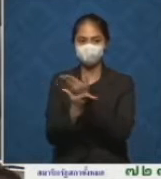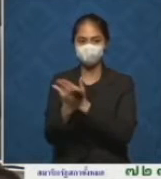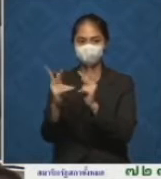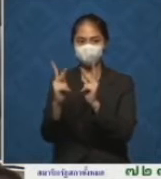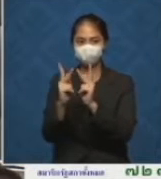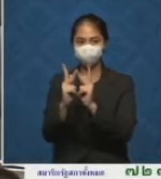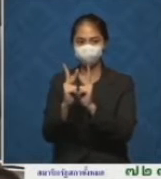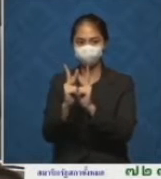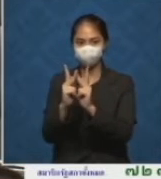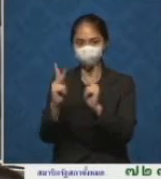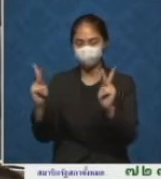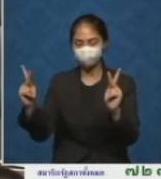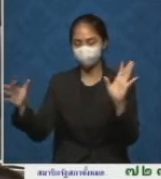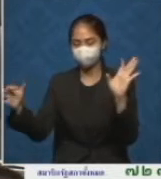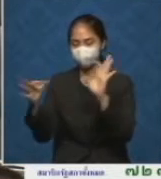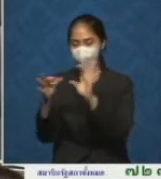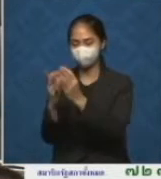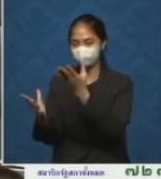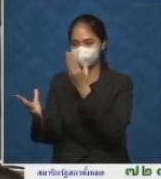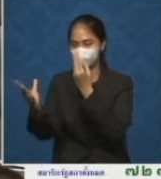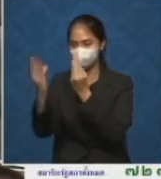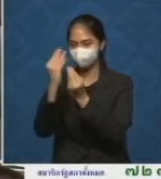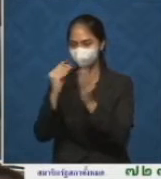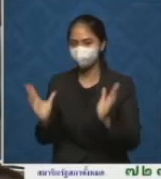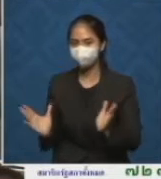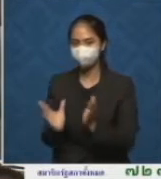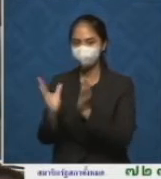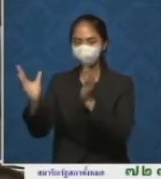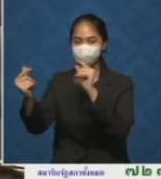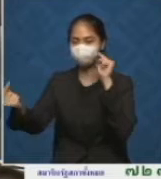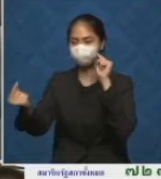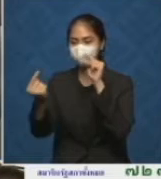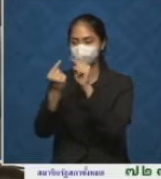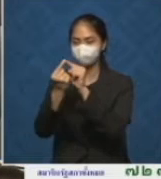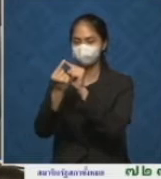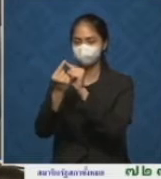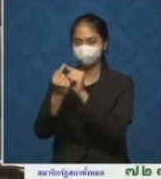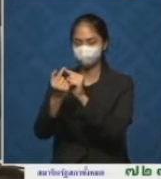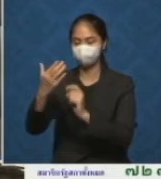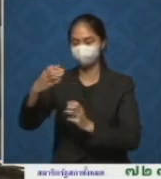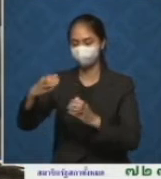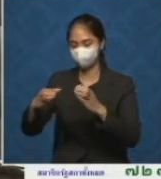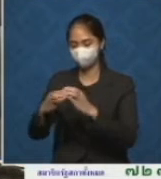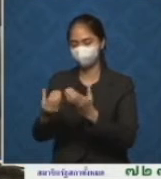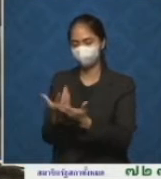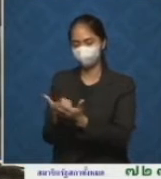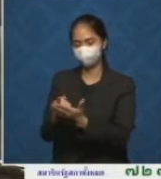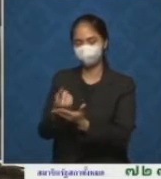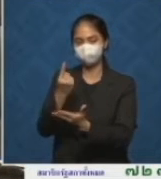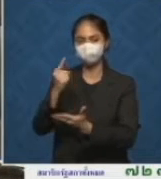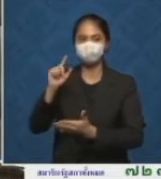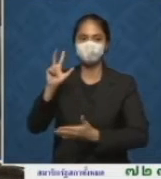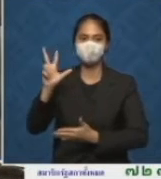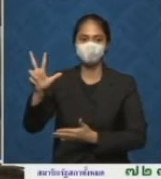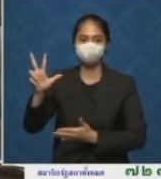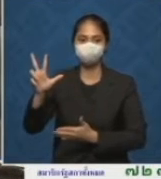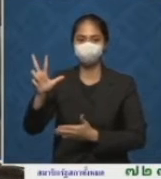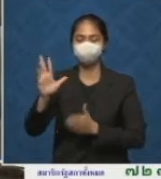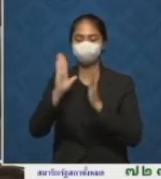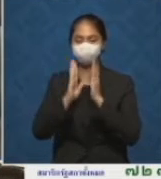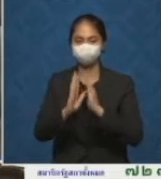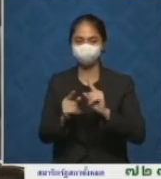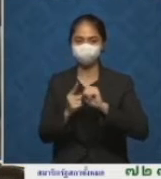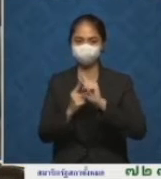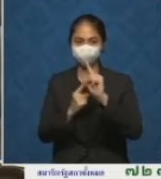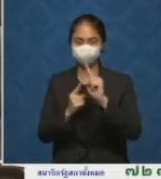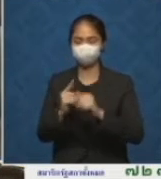ราชบัญญัติส่งเสริมการเรียนรู้พ.ศ.ในสัดส่วนของพรรคก้าวไกล3คนครับ 1.